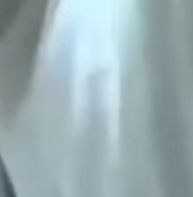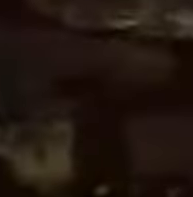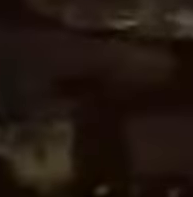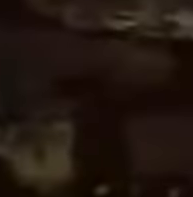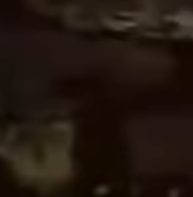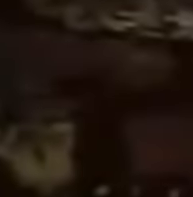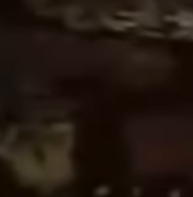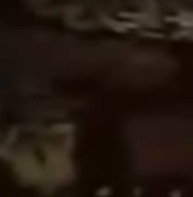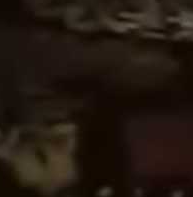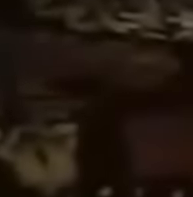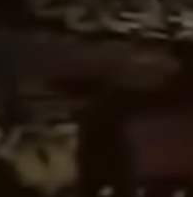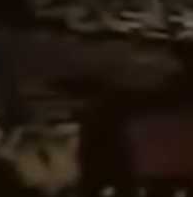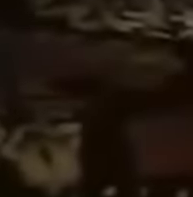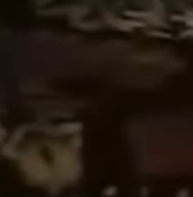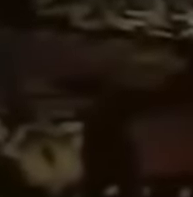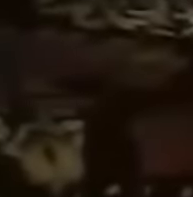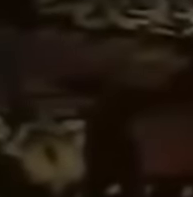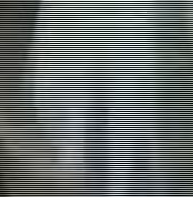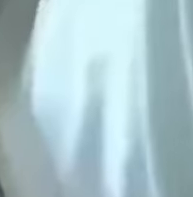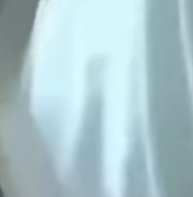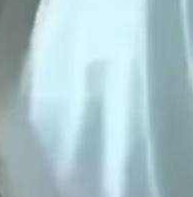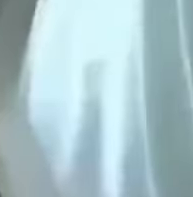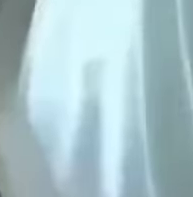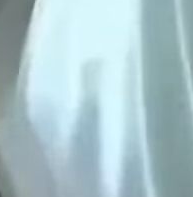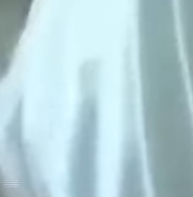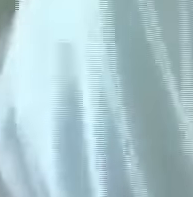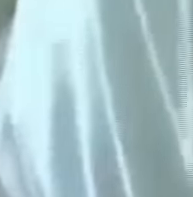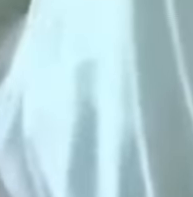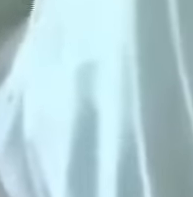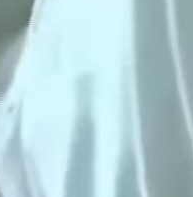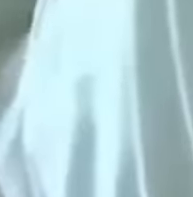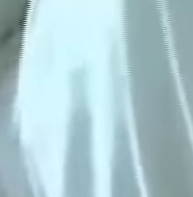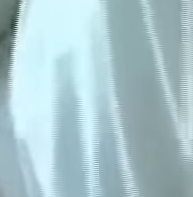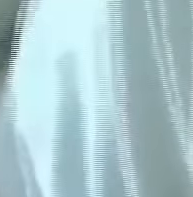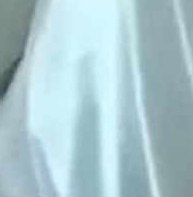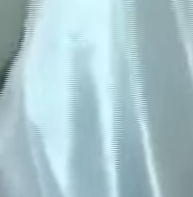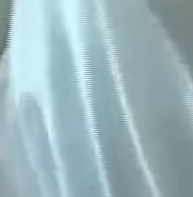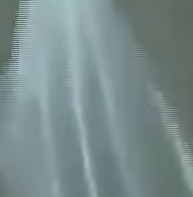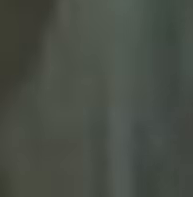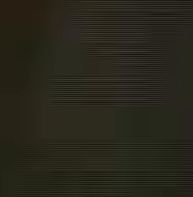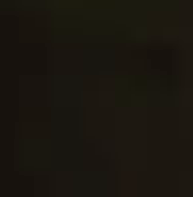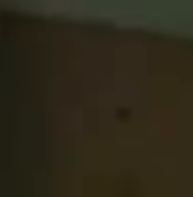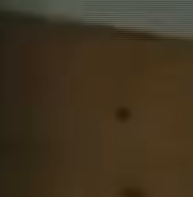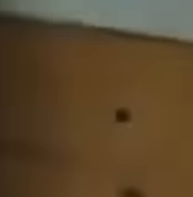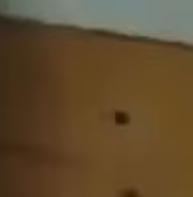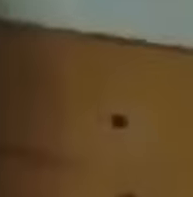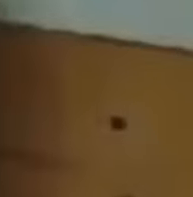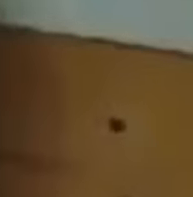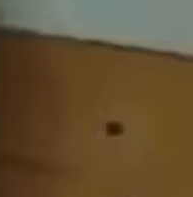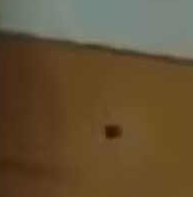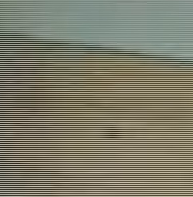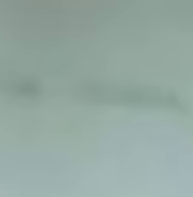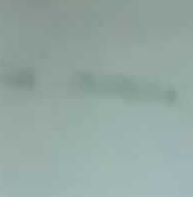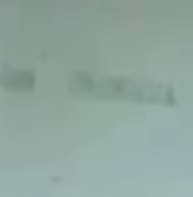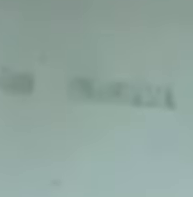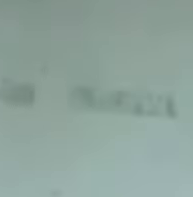Pencoblosan lagi, paling siapapun yang terpilih. Hidup saya mah begini-begini aja dari dulu juga. Suara